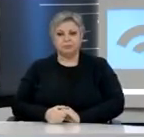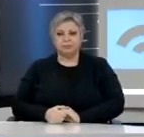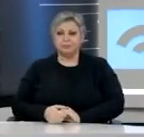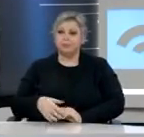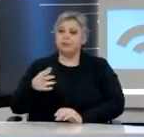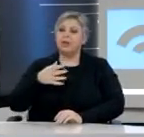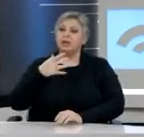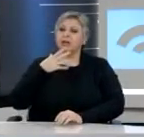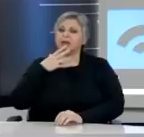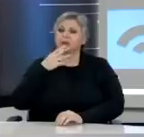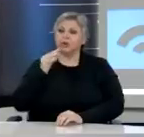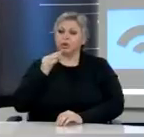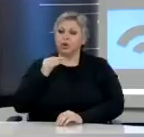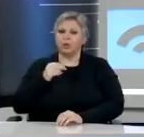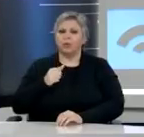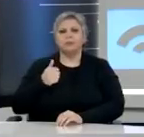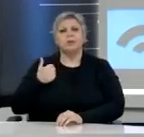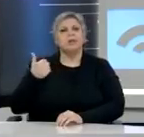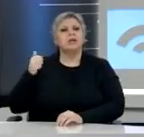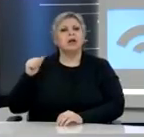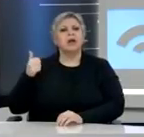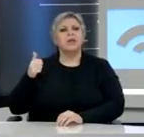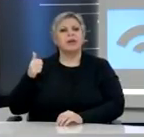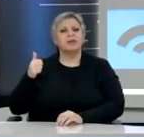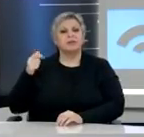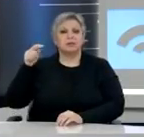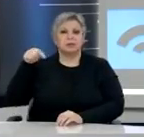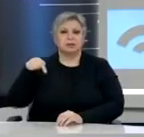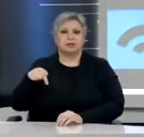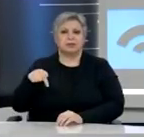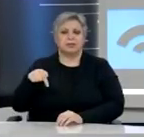Γι' αυτό τόσο χθες, όσο και σήμερα,